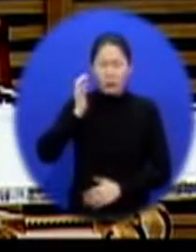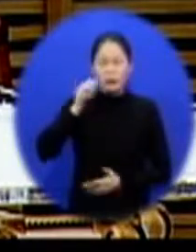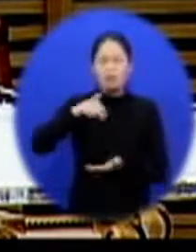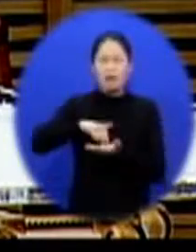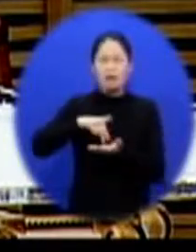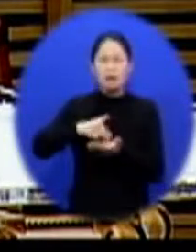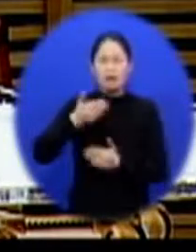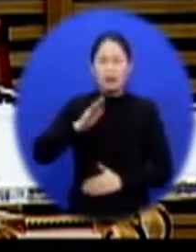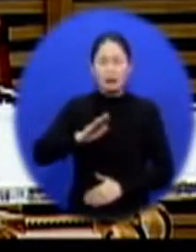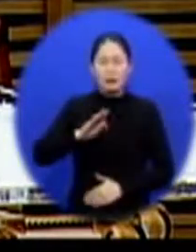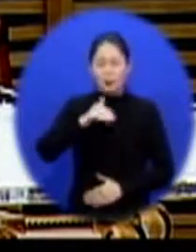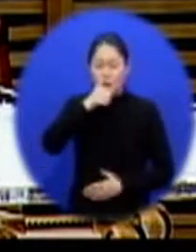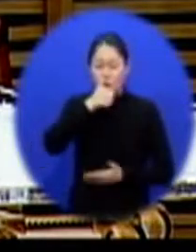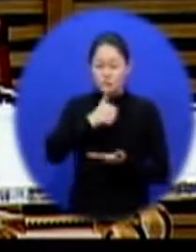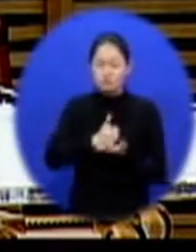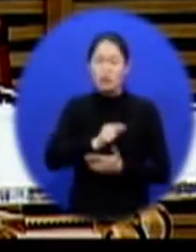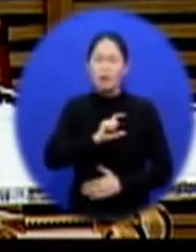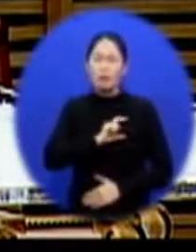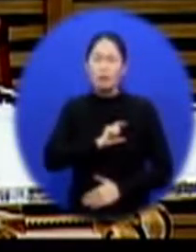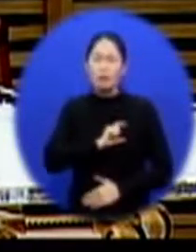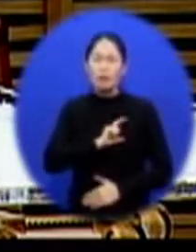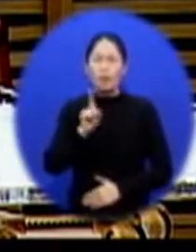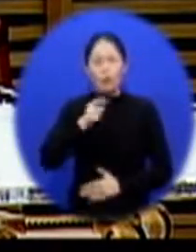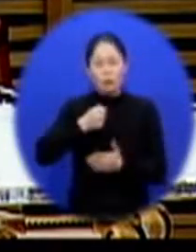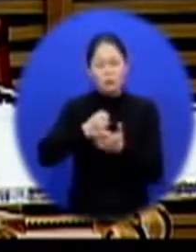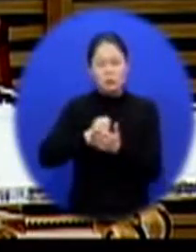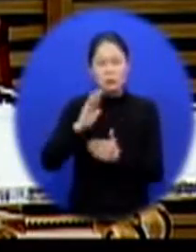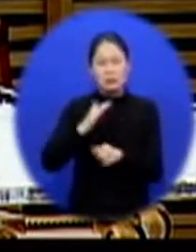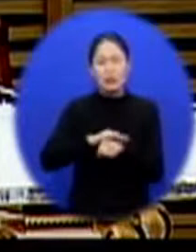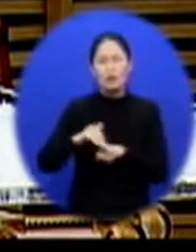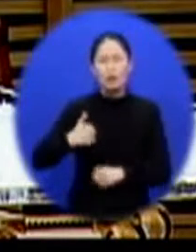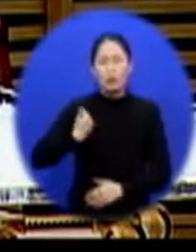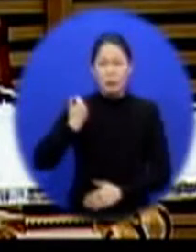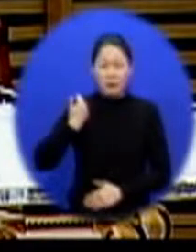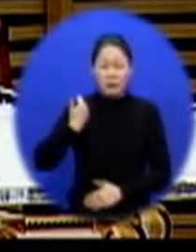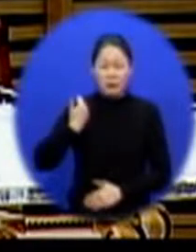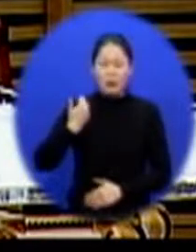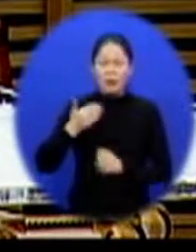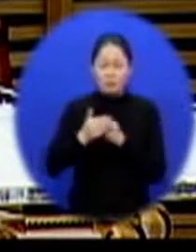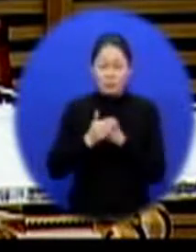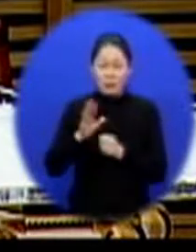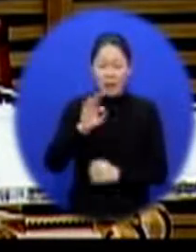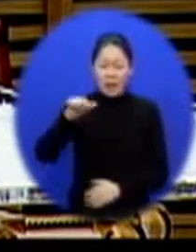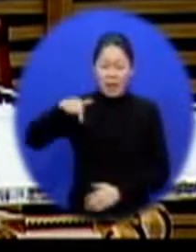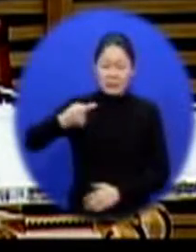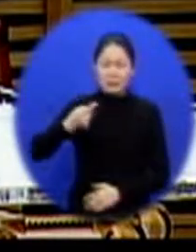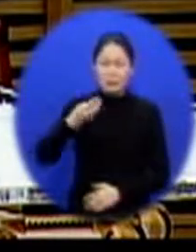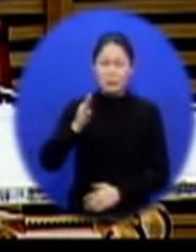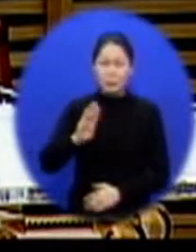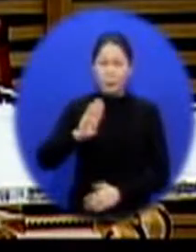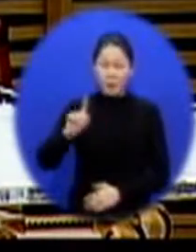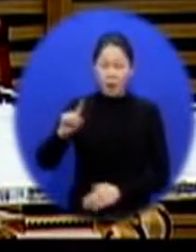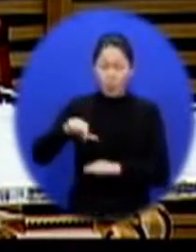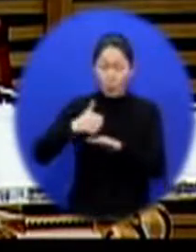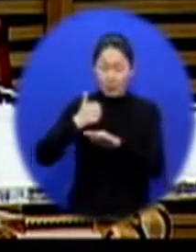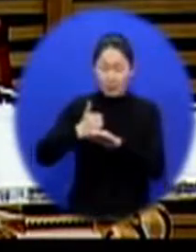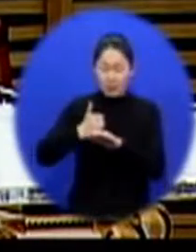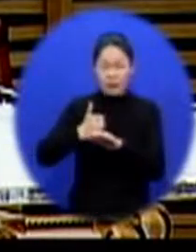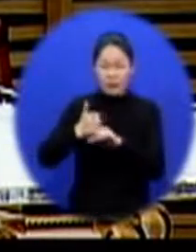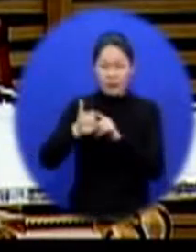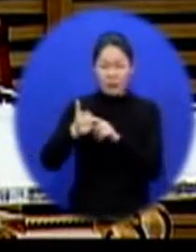제목을 물어 정 해야 될지 모르겠다 그래서 아그립바 왕이 그러면 내가 한번 만나보게 따 그래서 이제